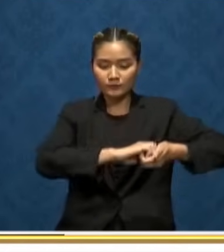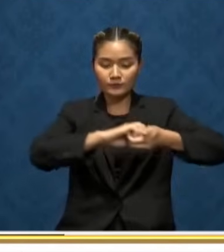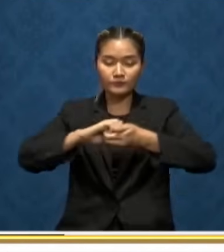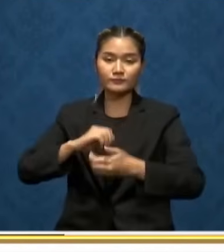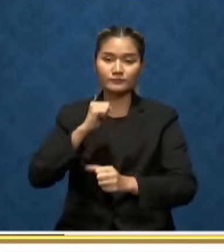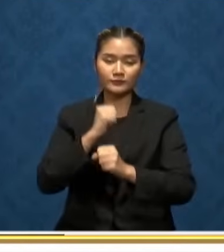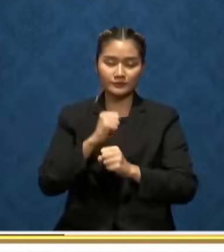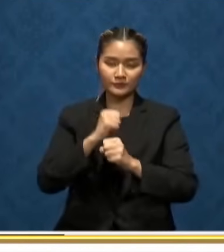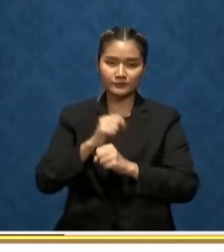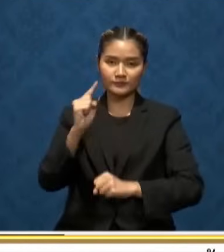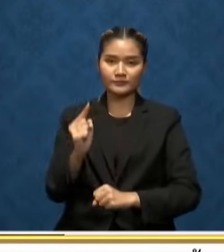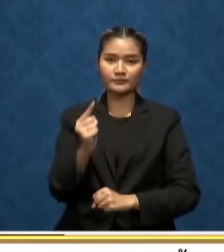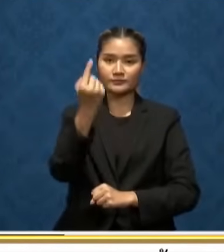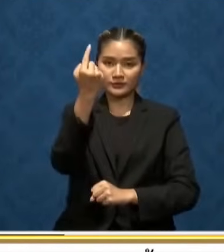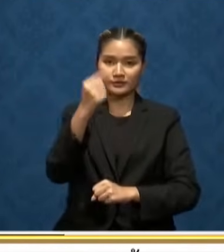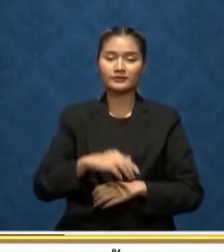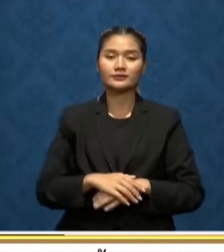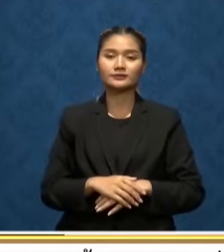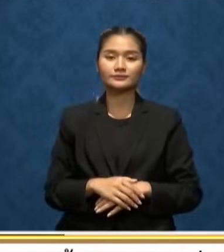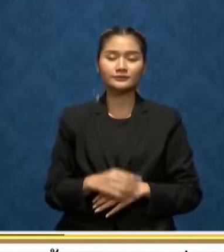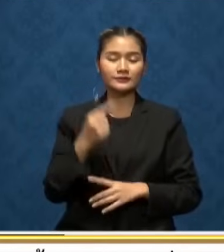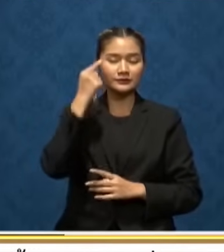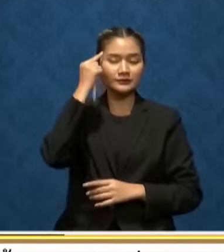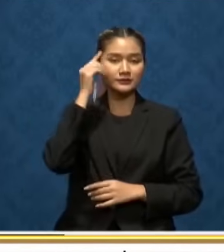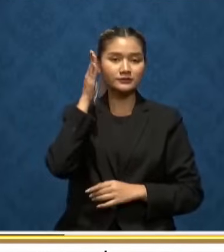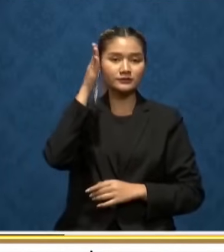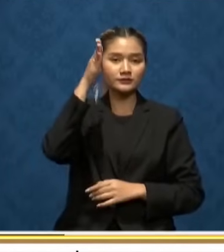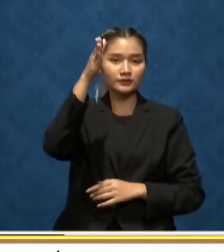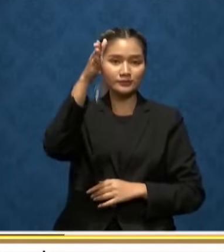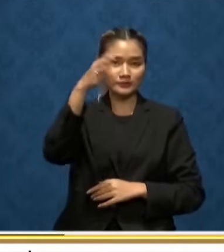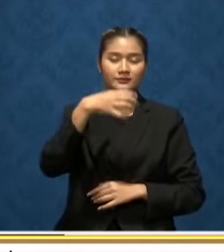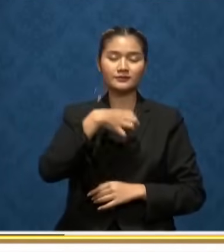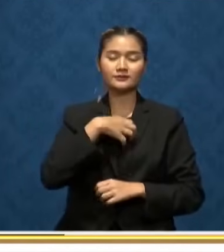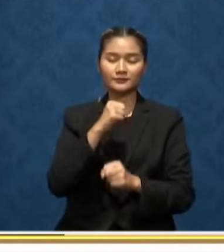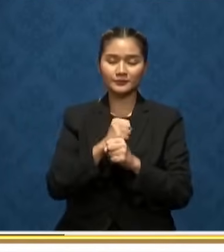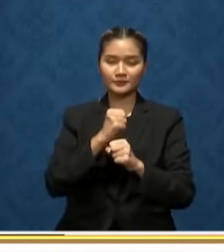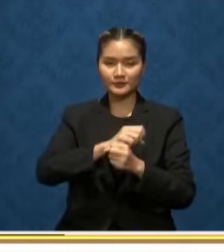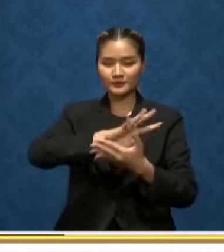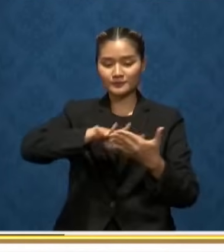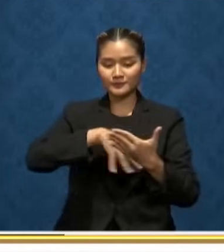านเพิ่มด้วยเพราะฉะนั้นในอนาคตก็คงจะเป็นในทำนองนี้นะครับ